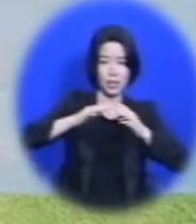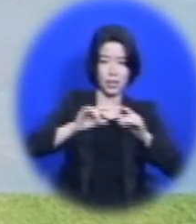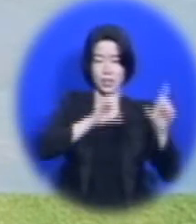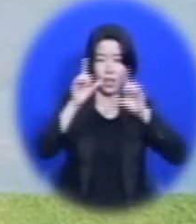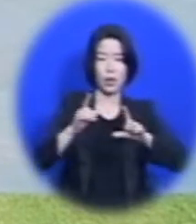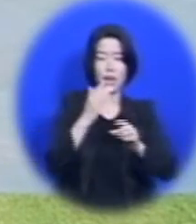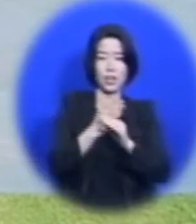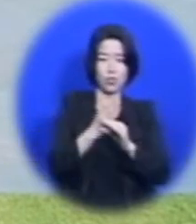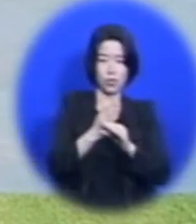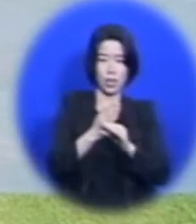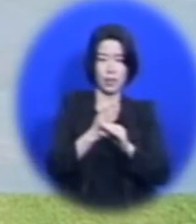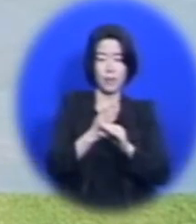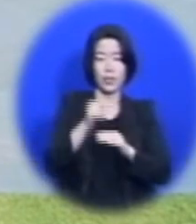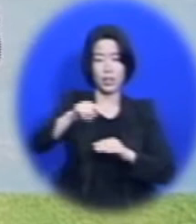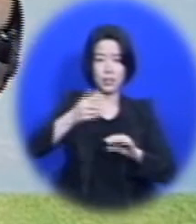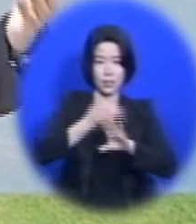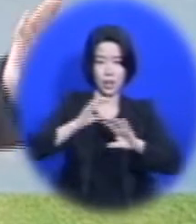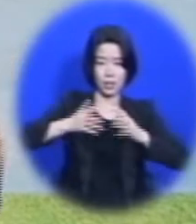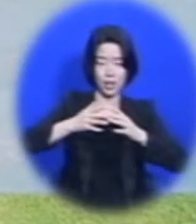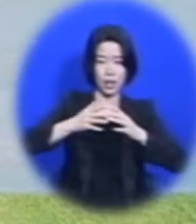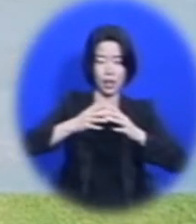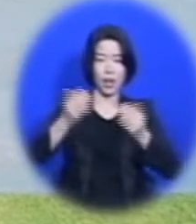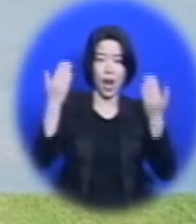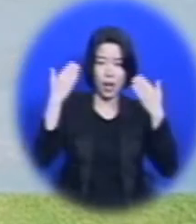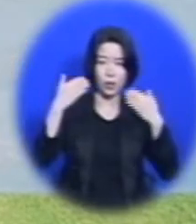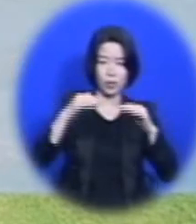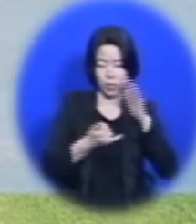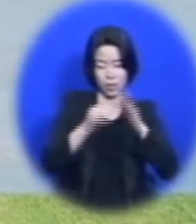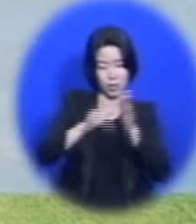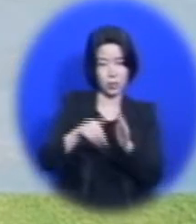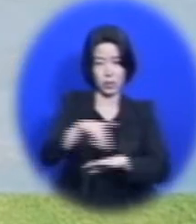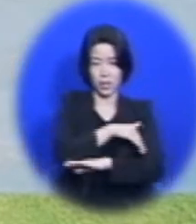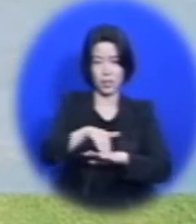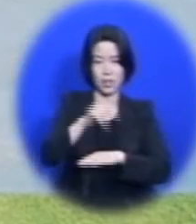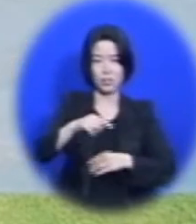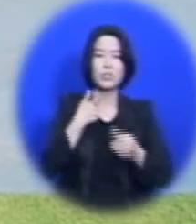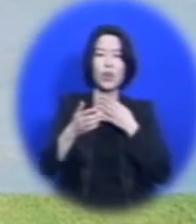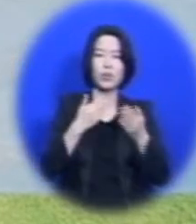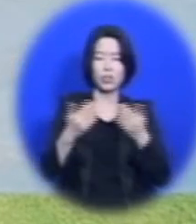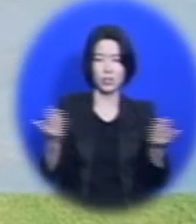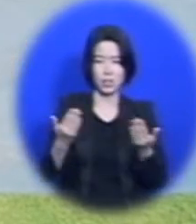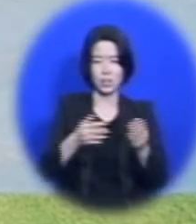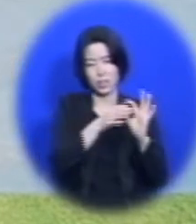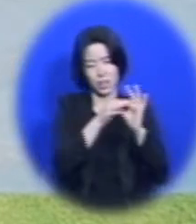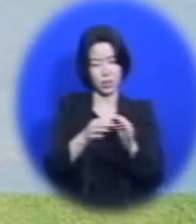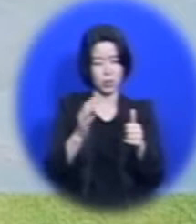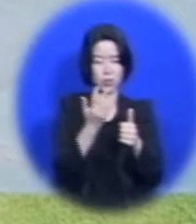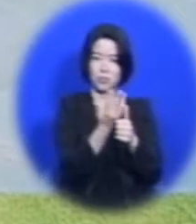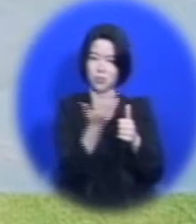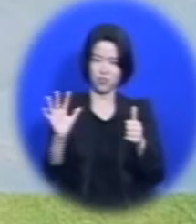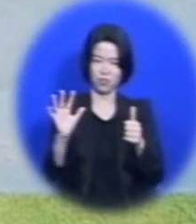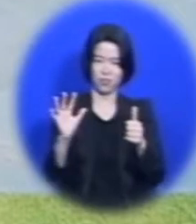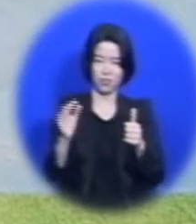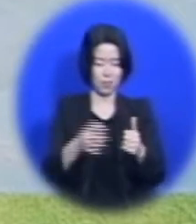그 외국 학교를 어릴 때부터 다녀야 되니 그가 겪었던 일이 계속 왕따 당하는,